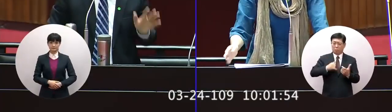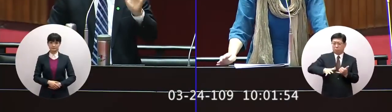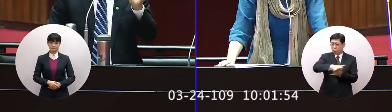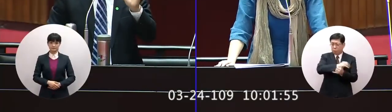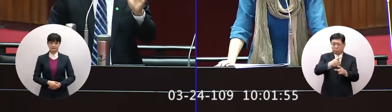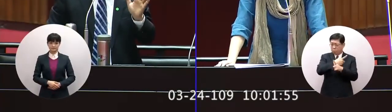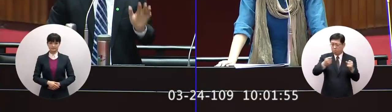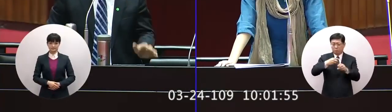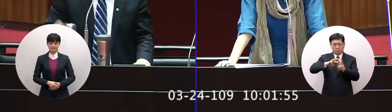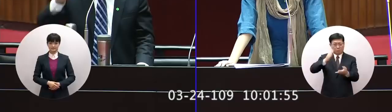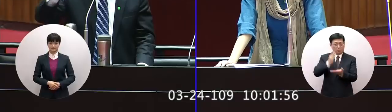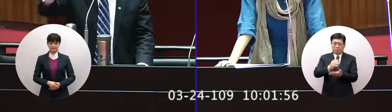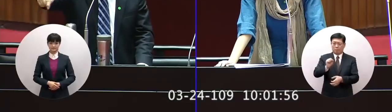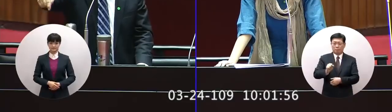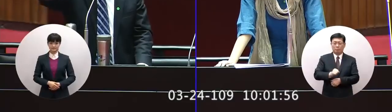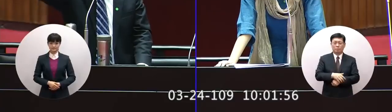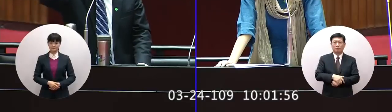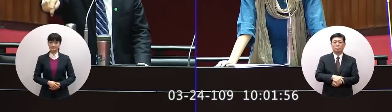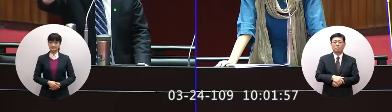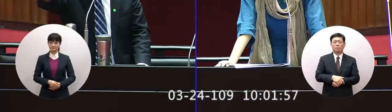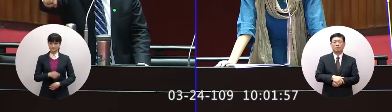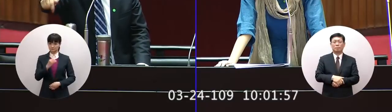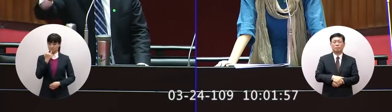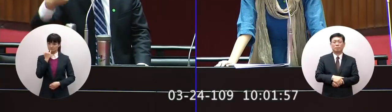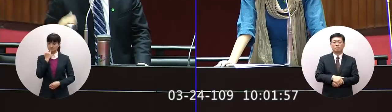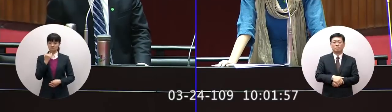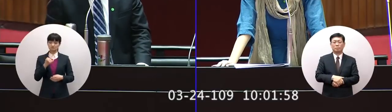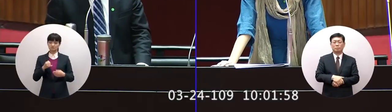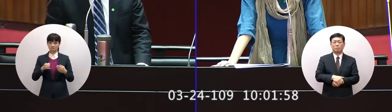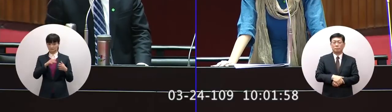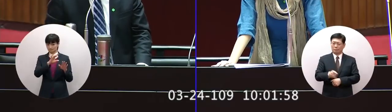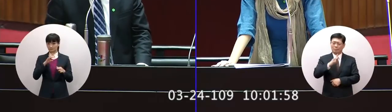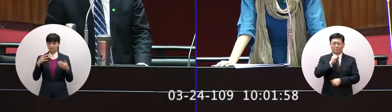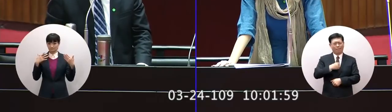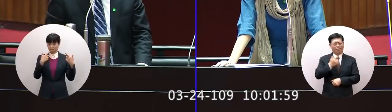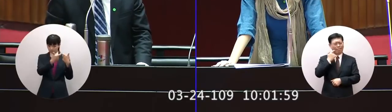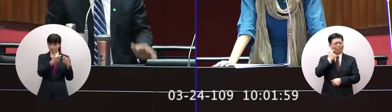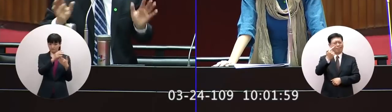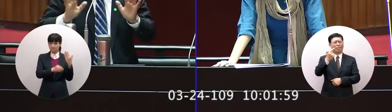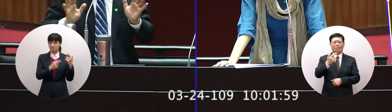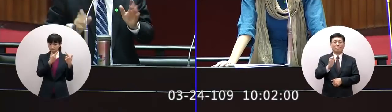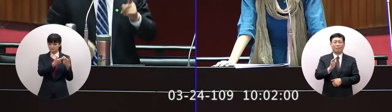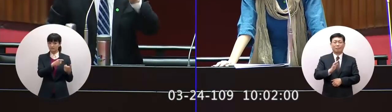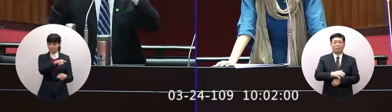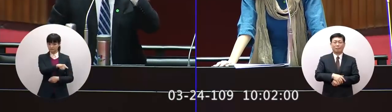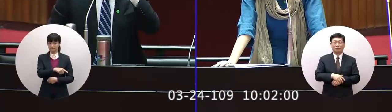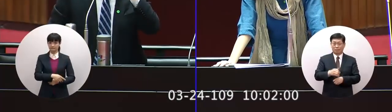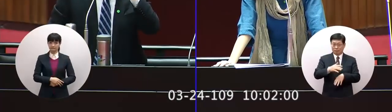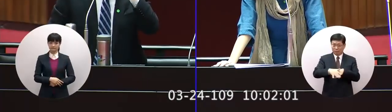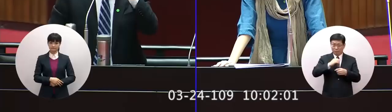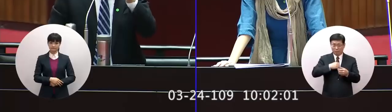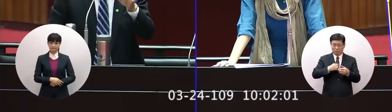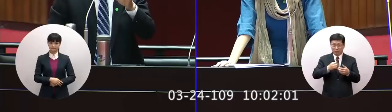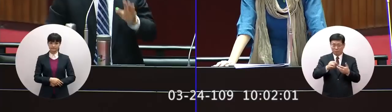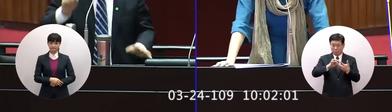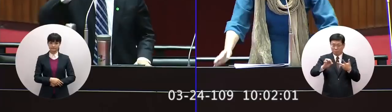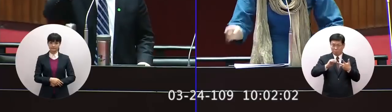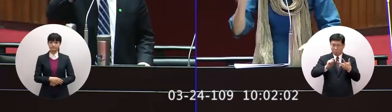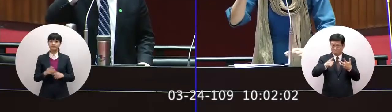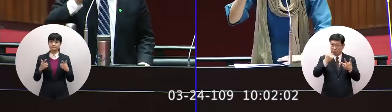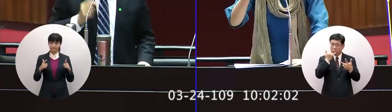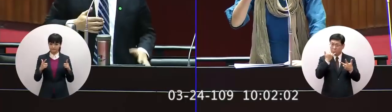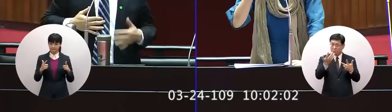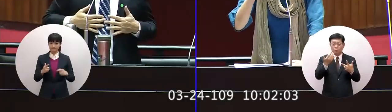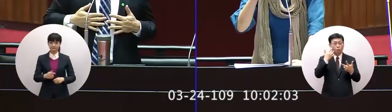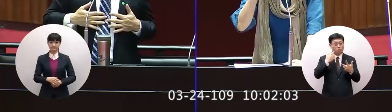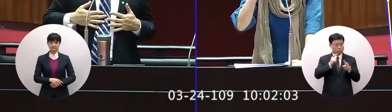国的人都不可以出国啊， 那个就是可以做应变之处置， 这就太无限上纲啦，用那用一条就可以啊。 不是， 那